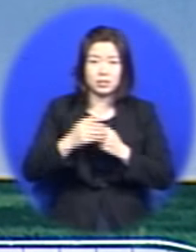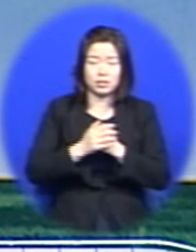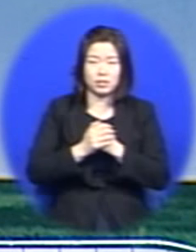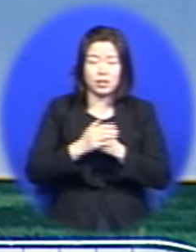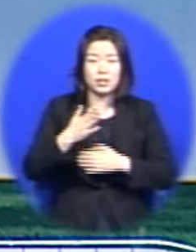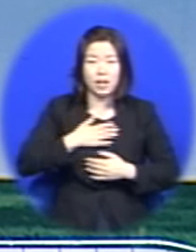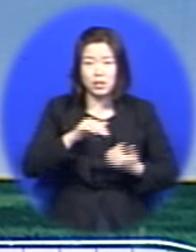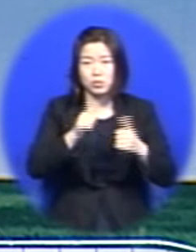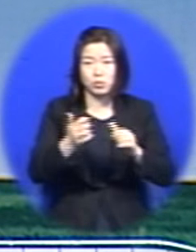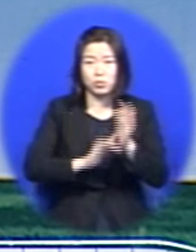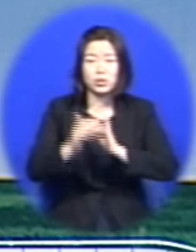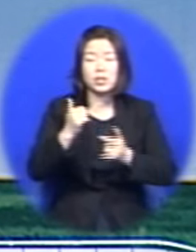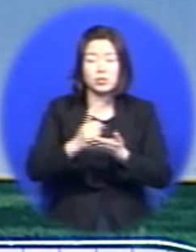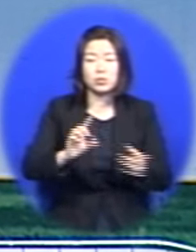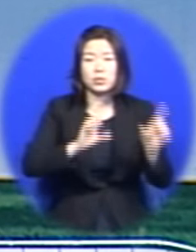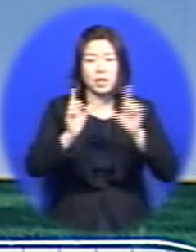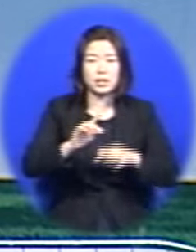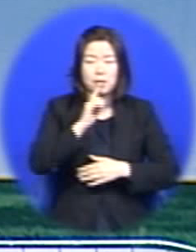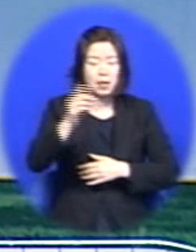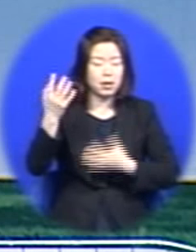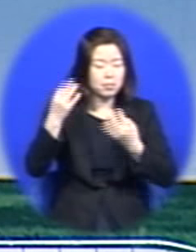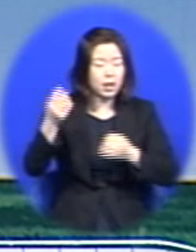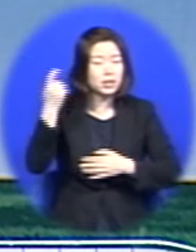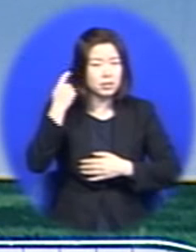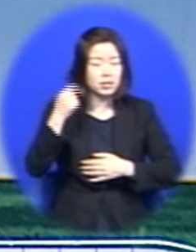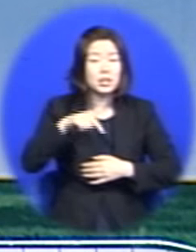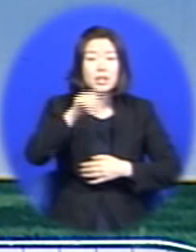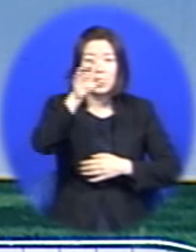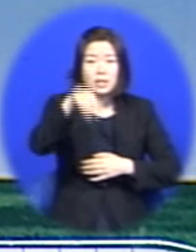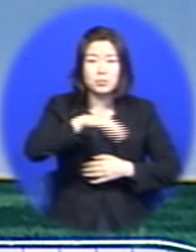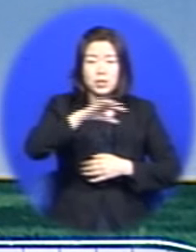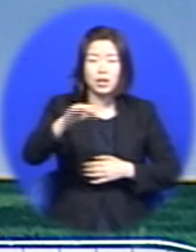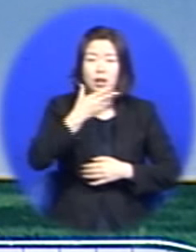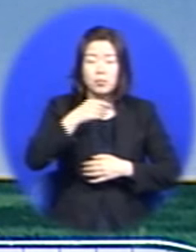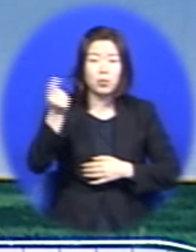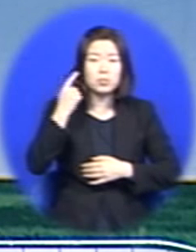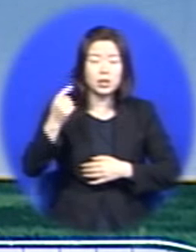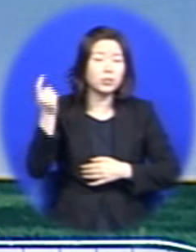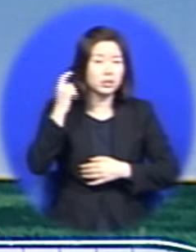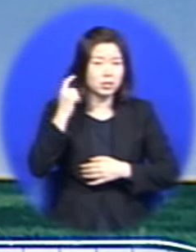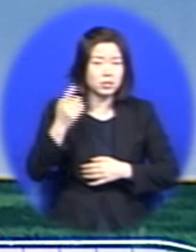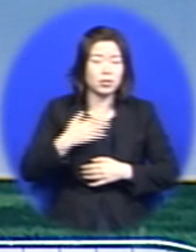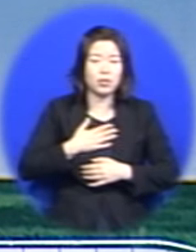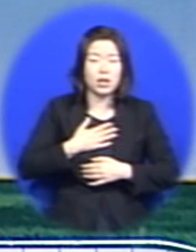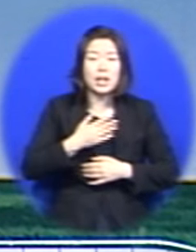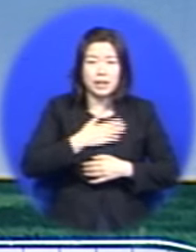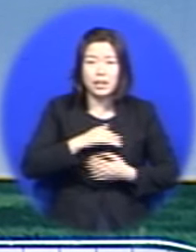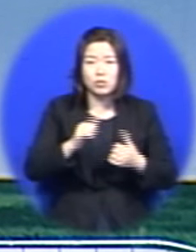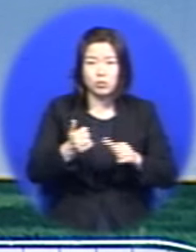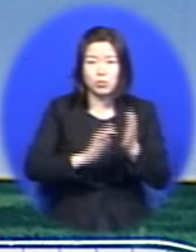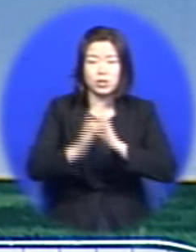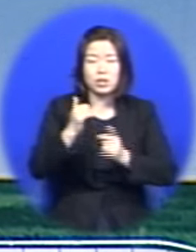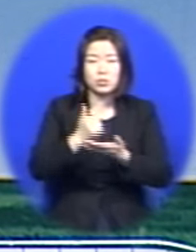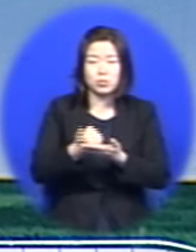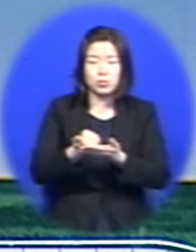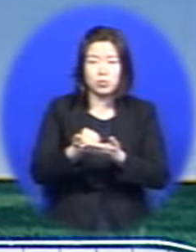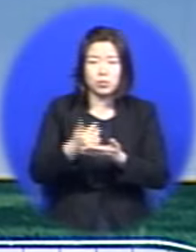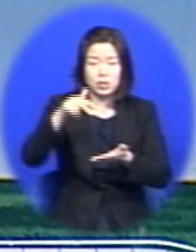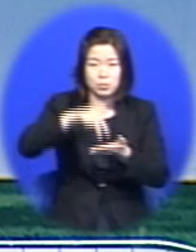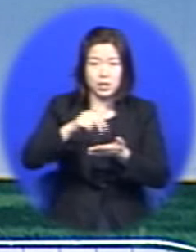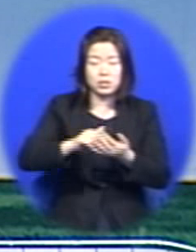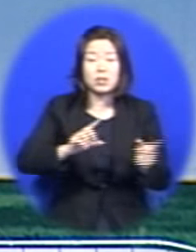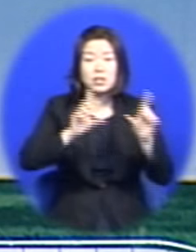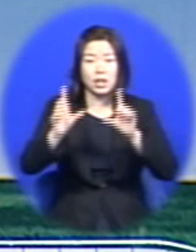산다고. 그게 십자가의 복음이라고. 우리가 예수 믿고 사는 것은 나는 죽고 예수로 사는 것이라고.